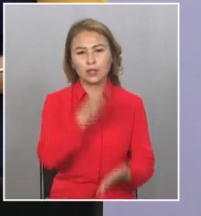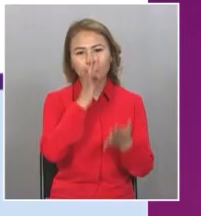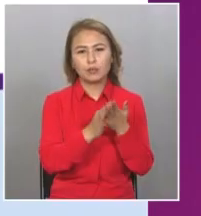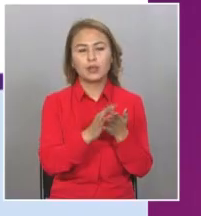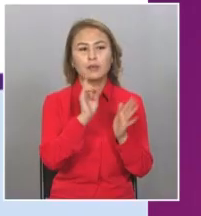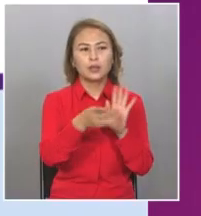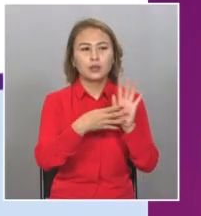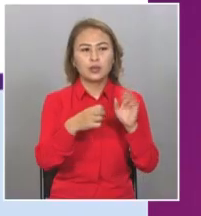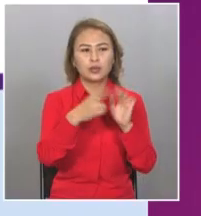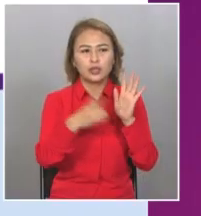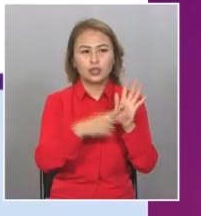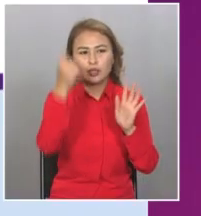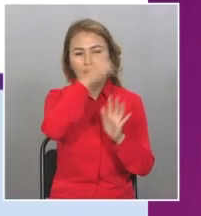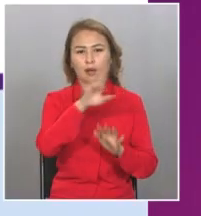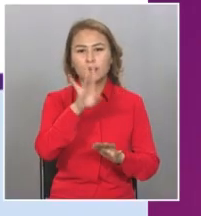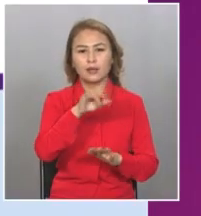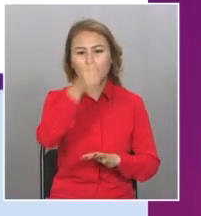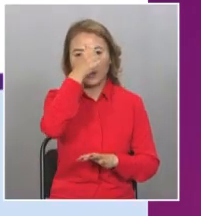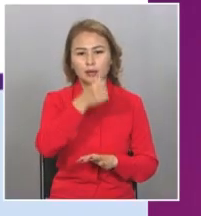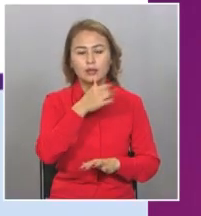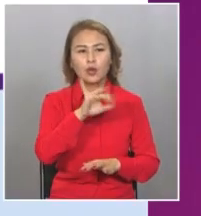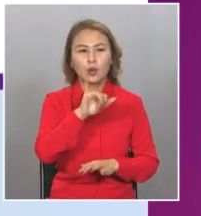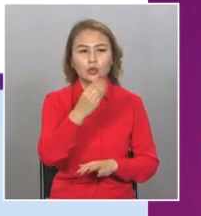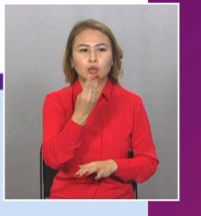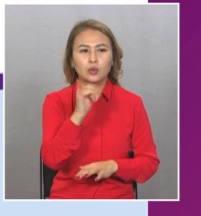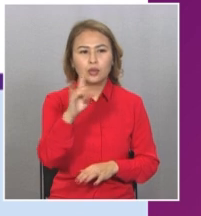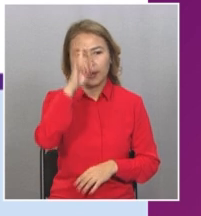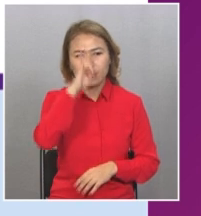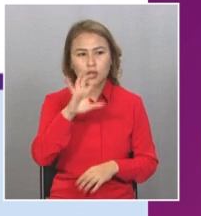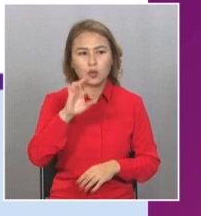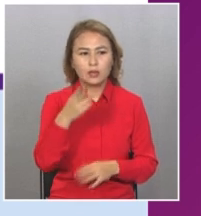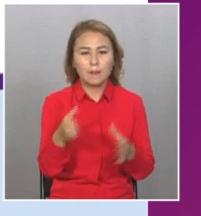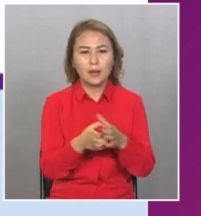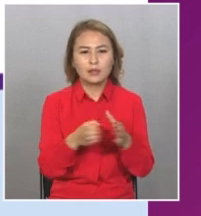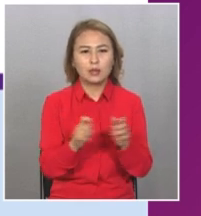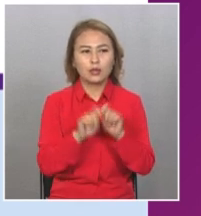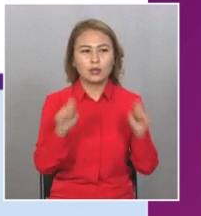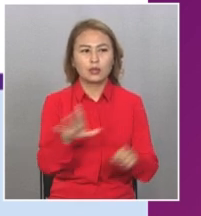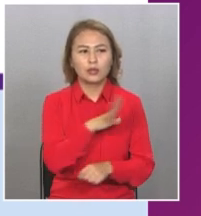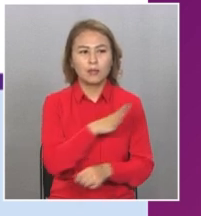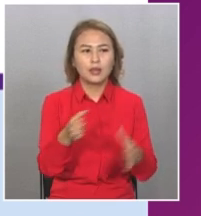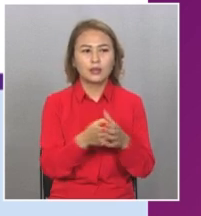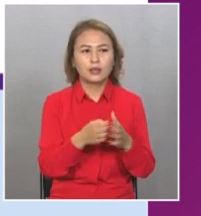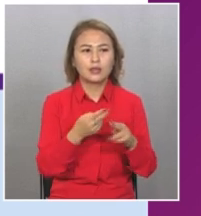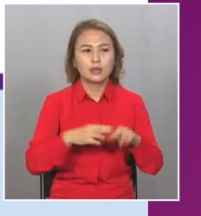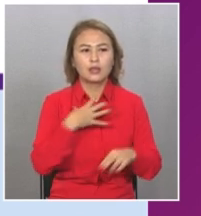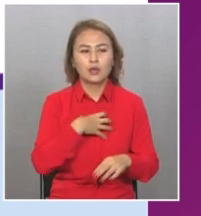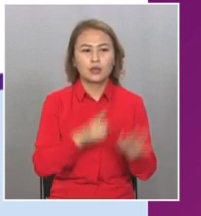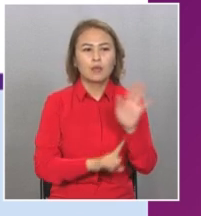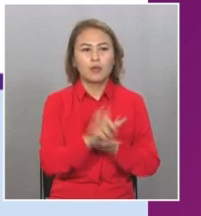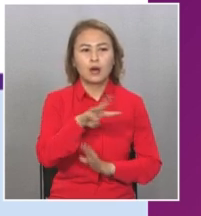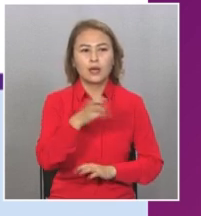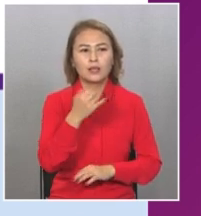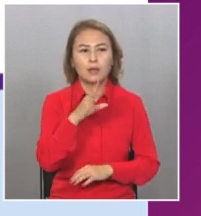Жауабы. 1917 жылы қарашайында 300 Қазақ социалистік партиясы құрылды. Партияның негізін